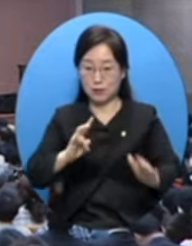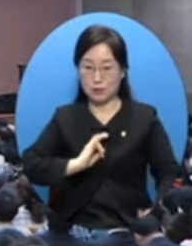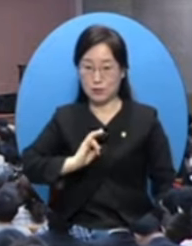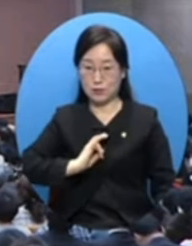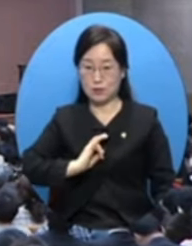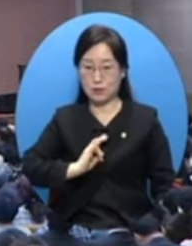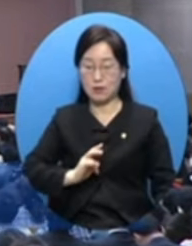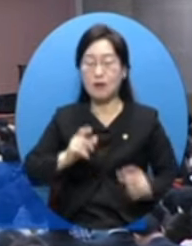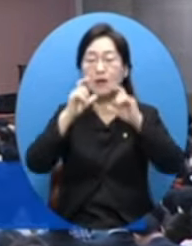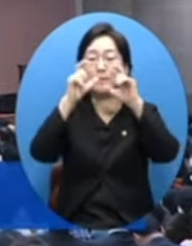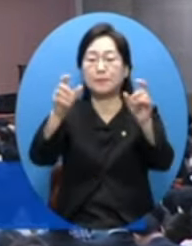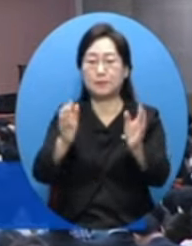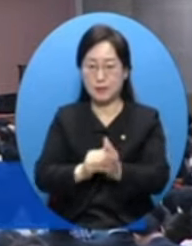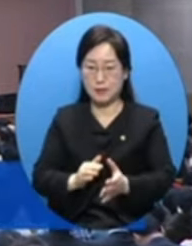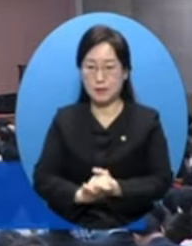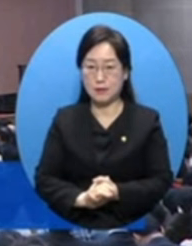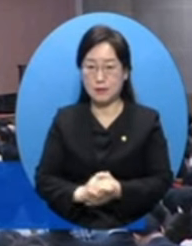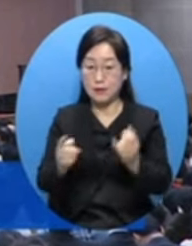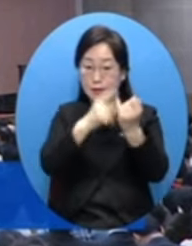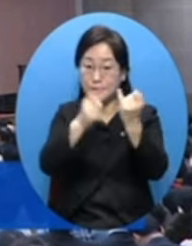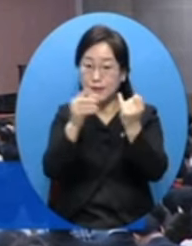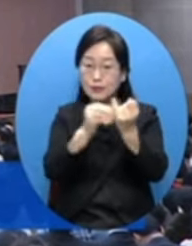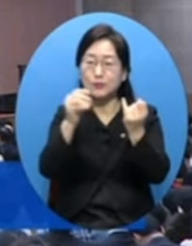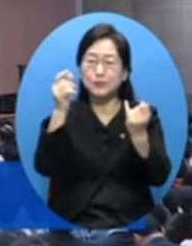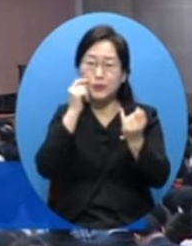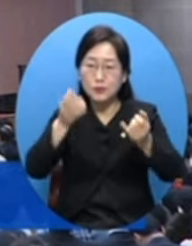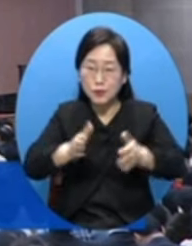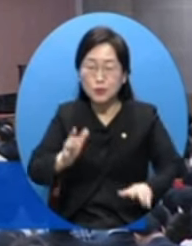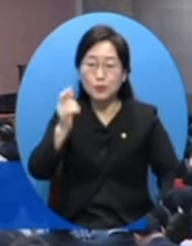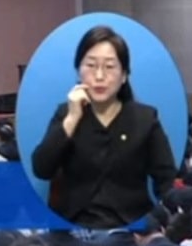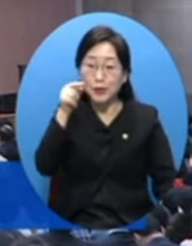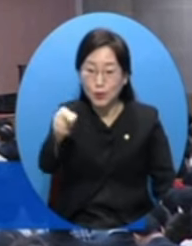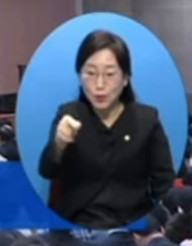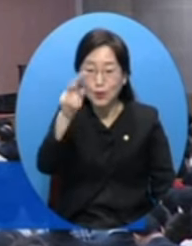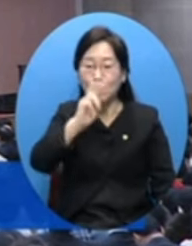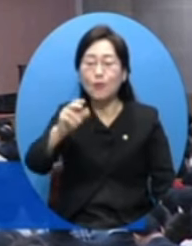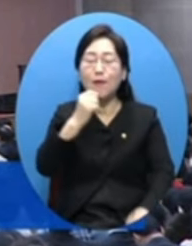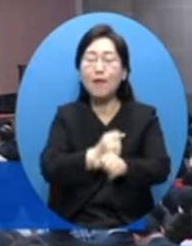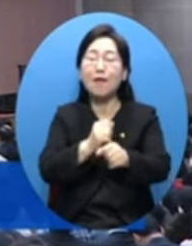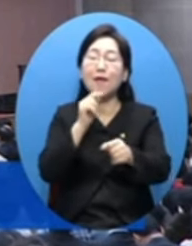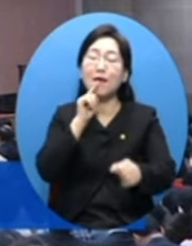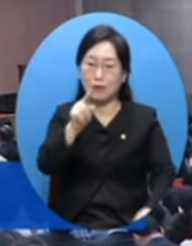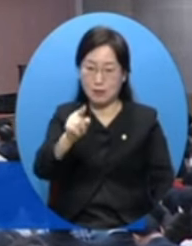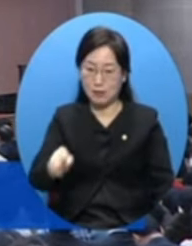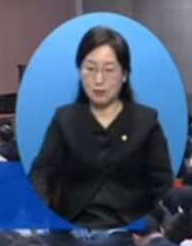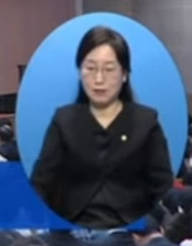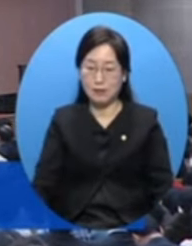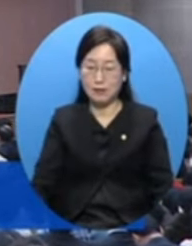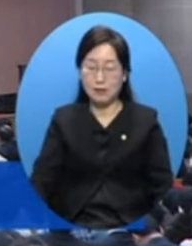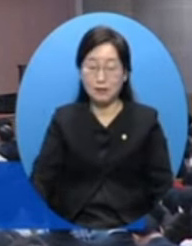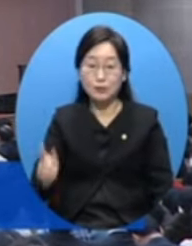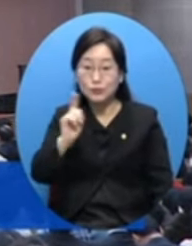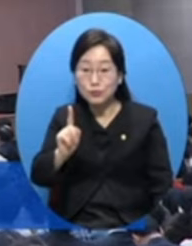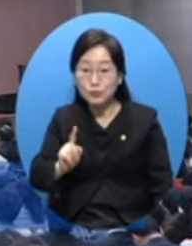말씀을 선포한 것입니다 잉태치 못하며 추하지 못하는 노래할지어다 마치